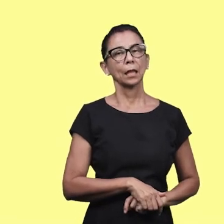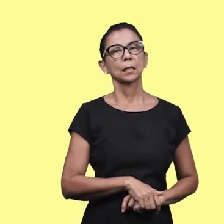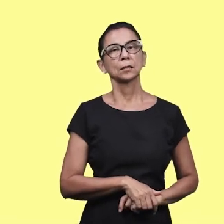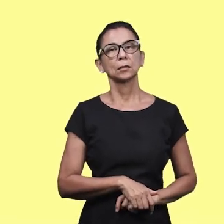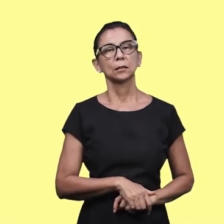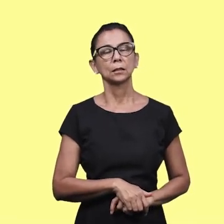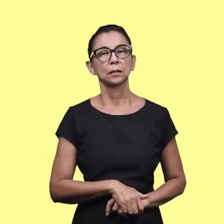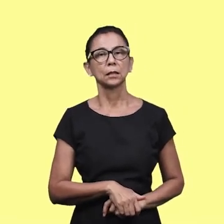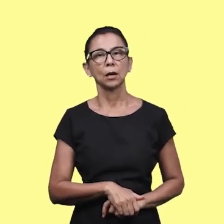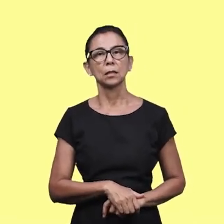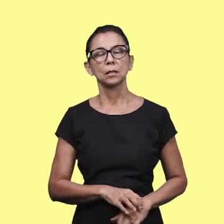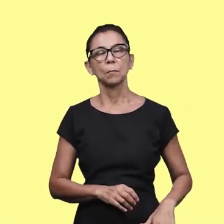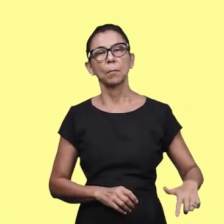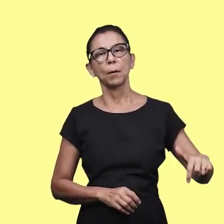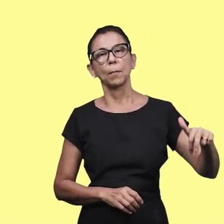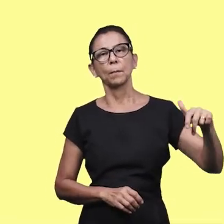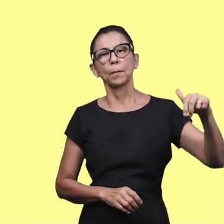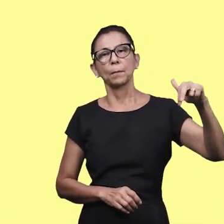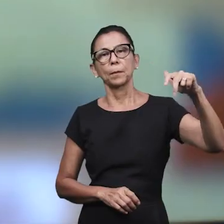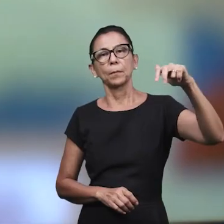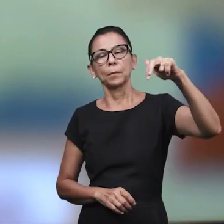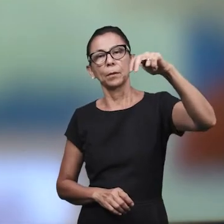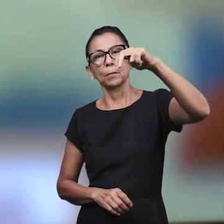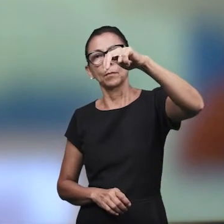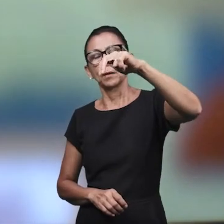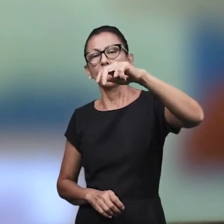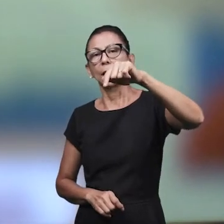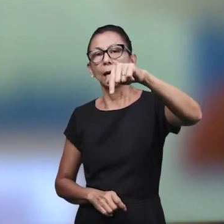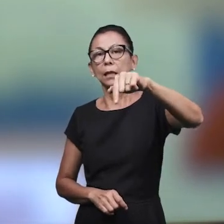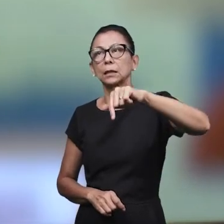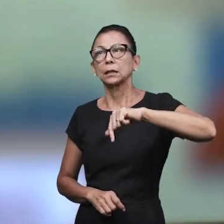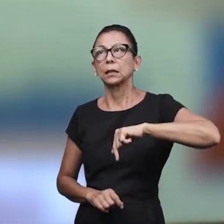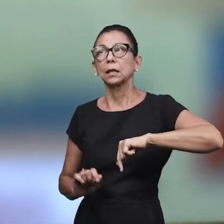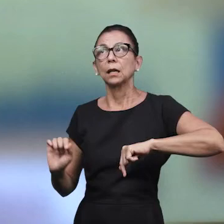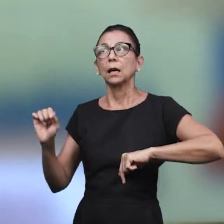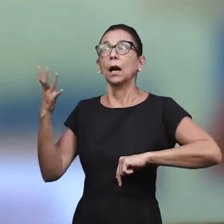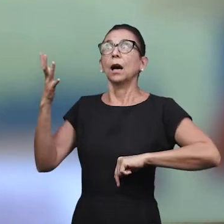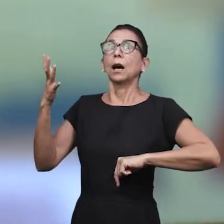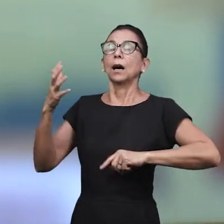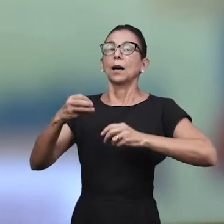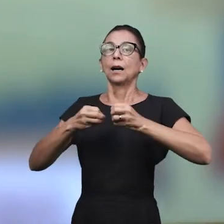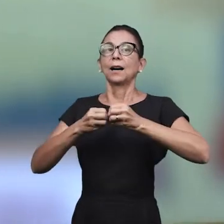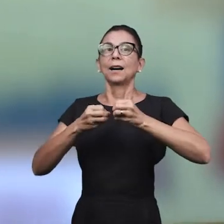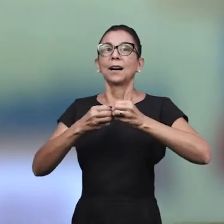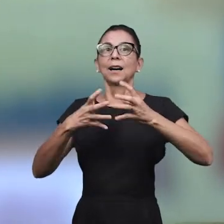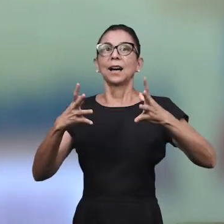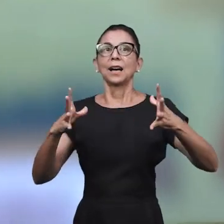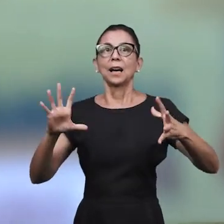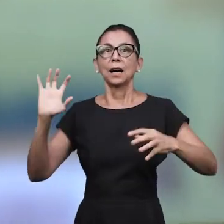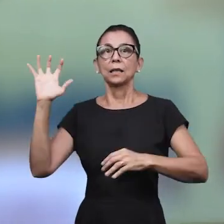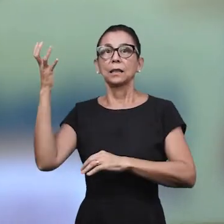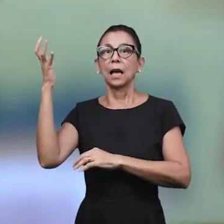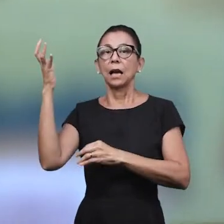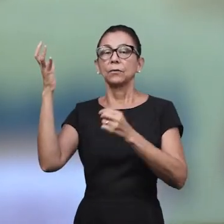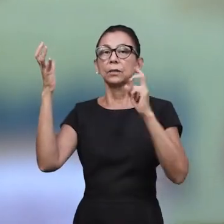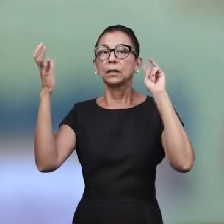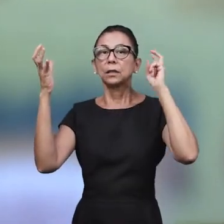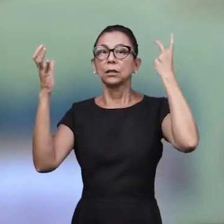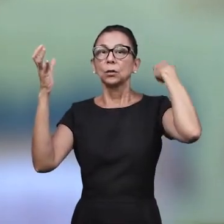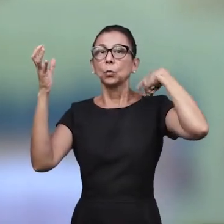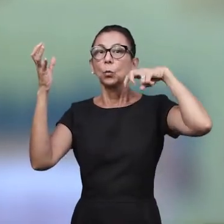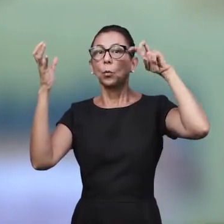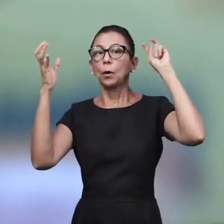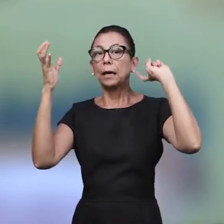est arrivé à l'endroit de l'adoration. Et à ce moment, quelque chose de glorieux s'est passé. Dieu a